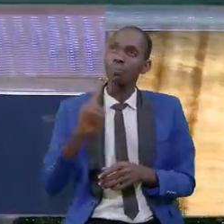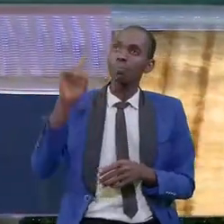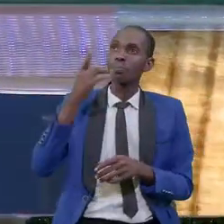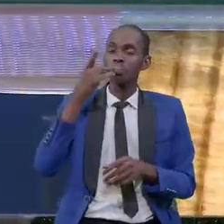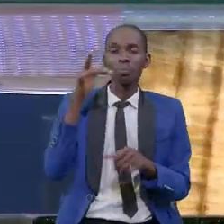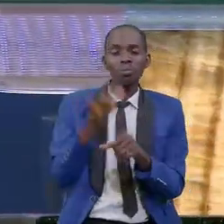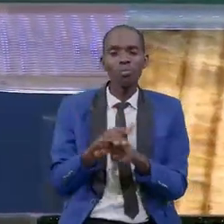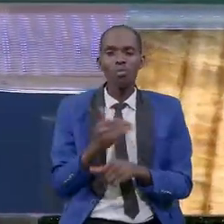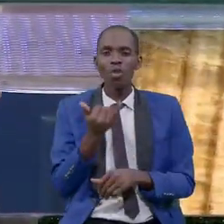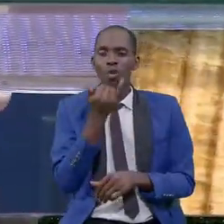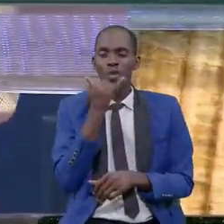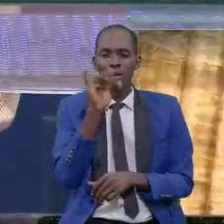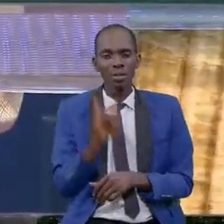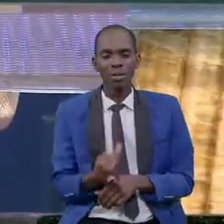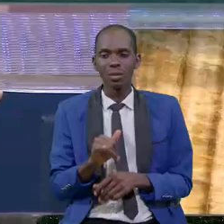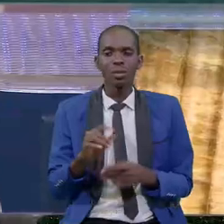faussement,